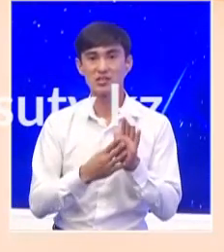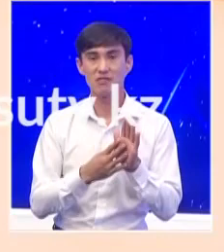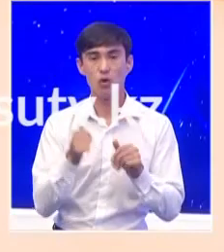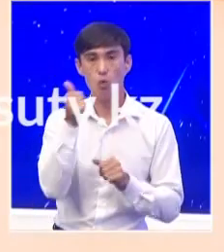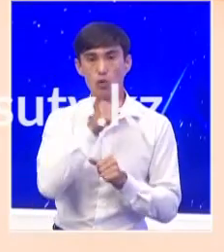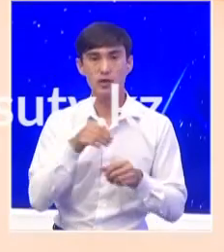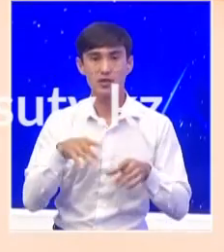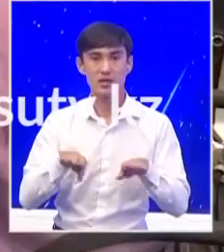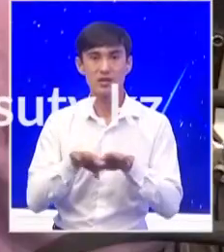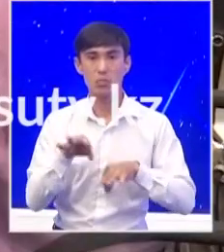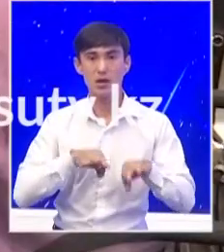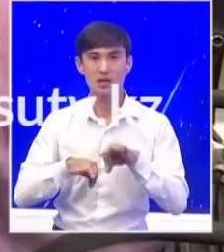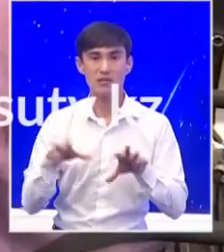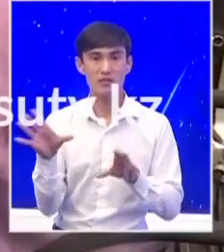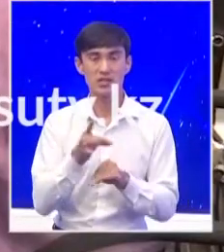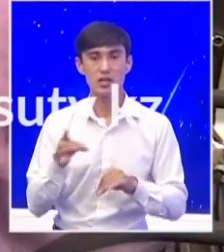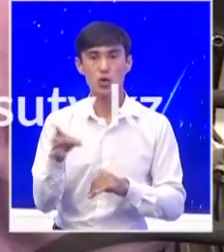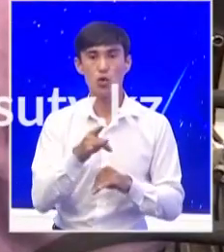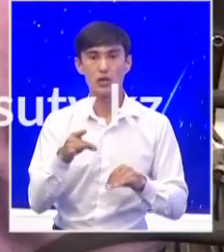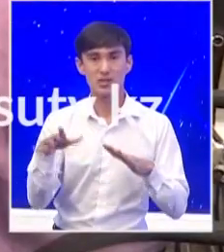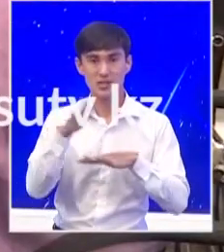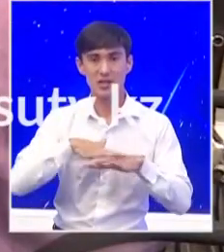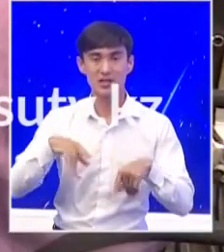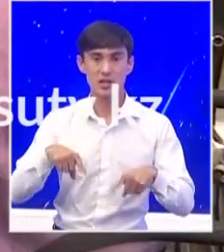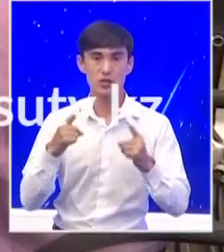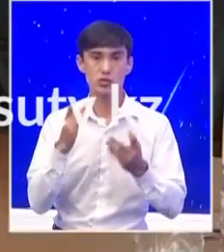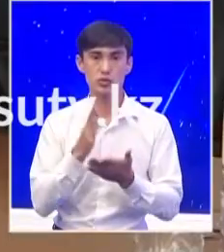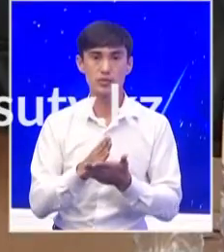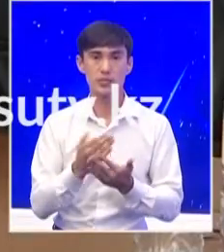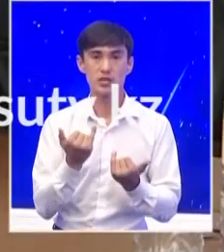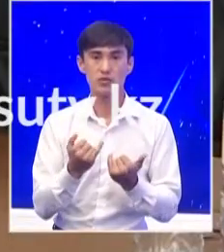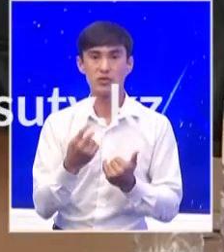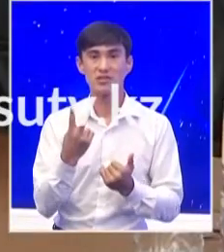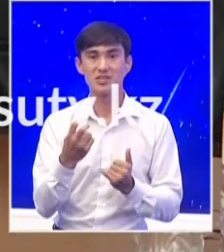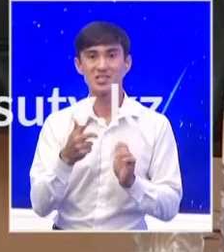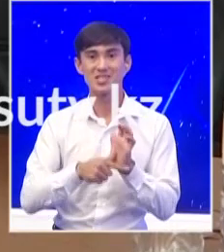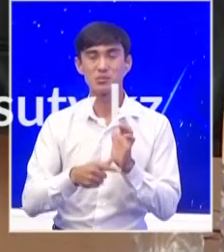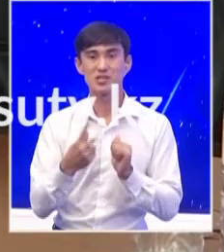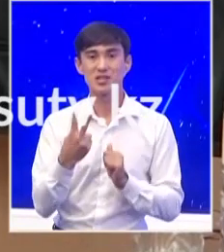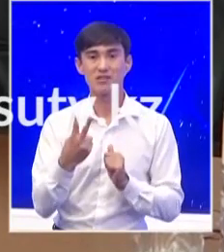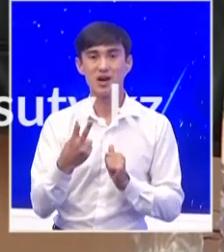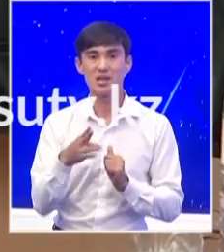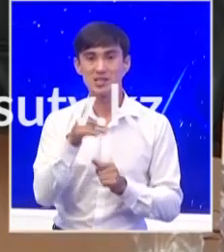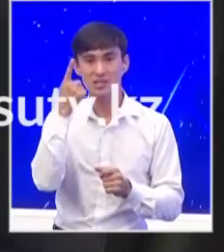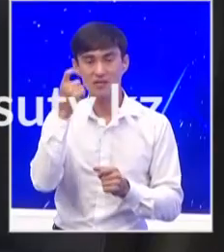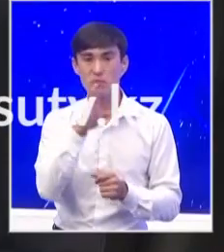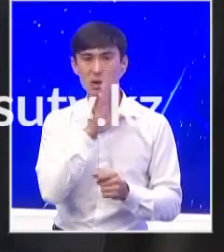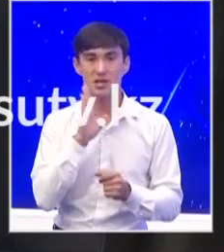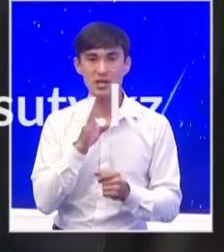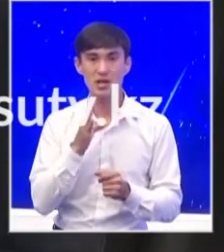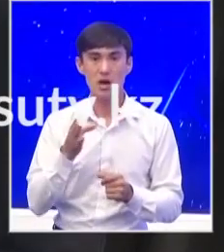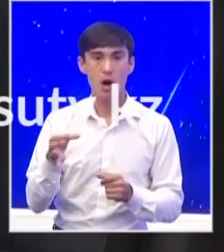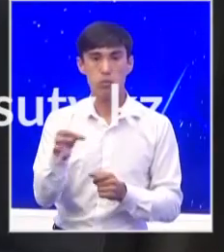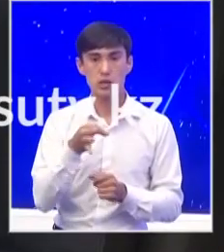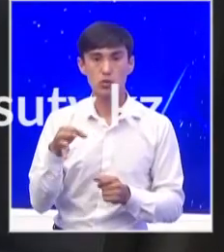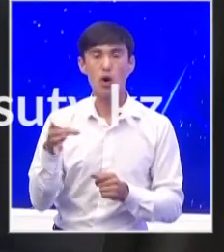всех регионах страны. Сегодня в Алматинской области действует 272 совета матерей, в том числе областной, районные, городские